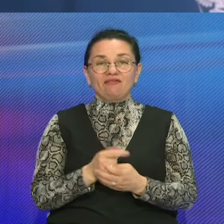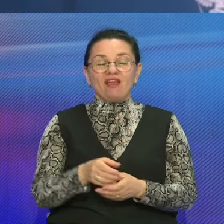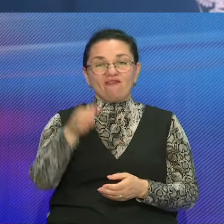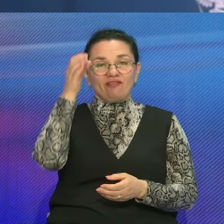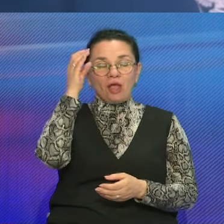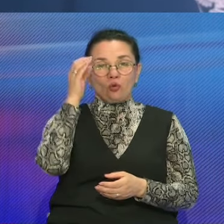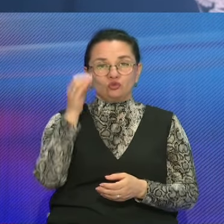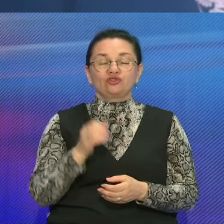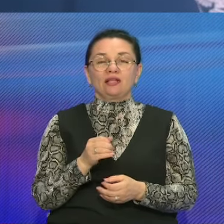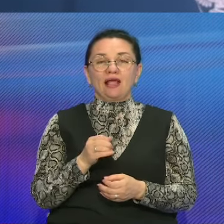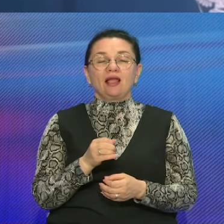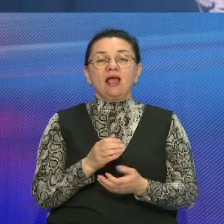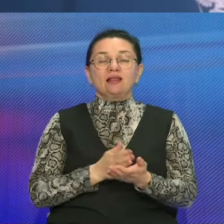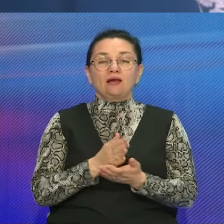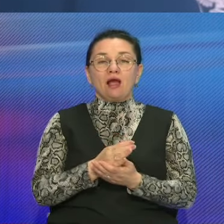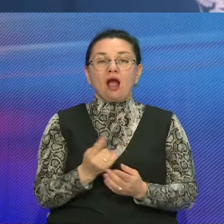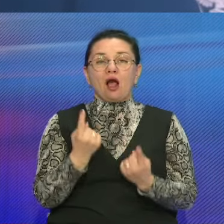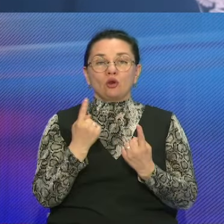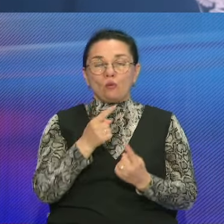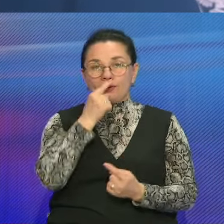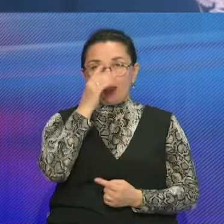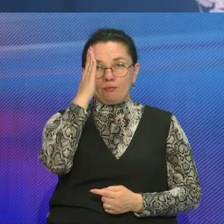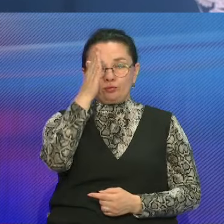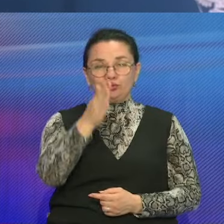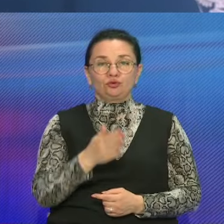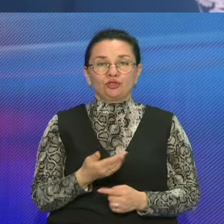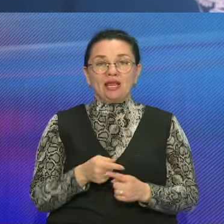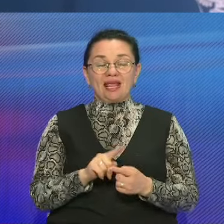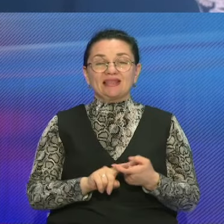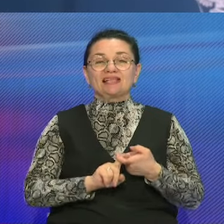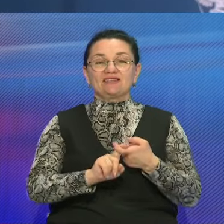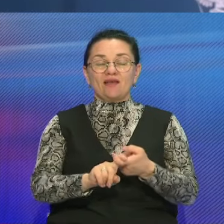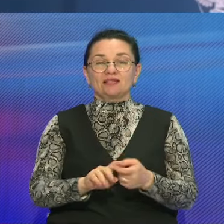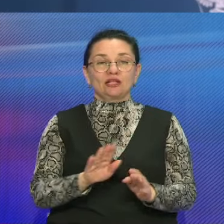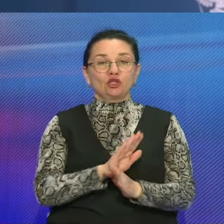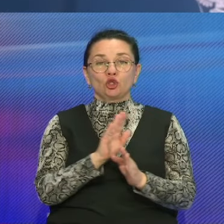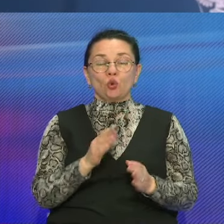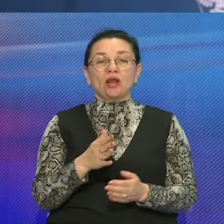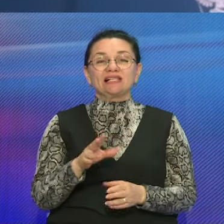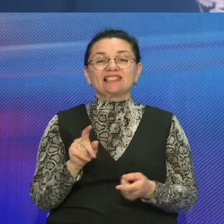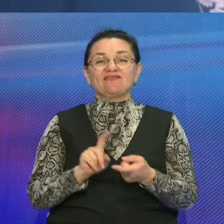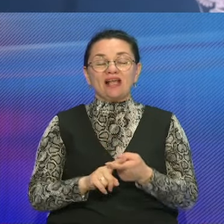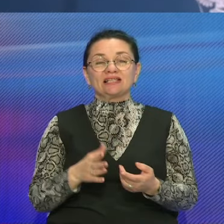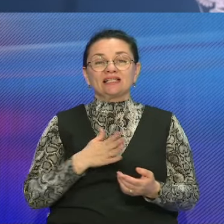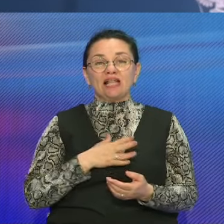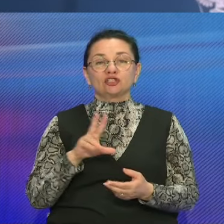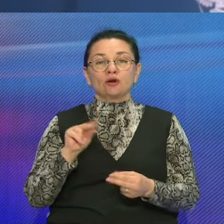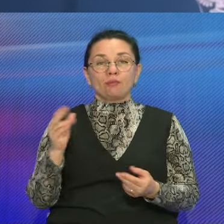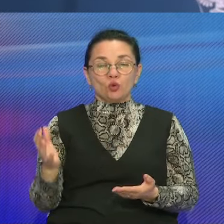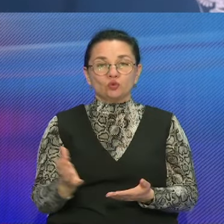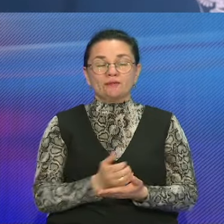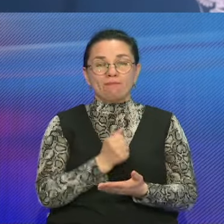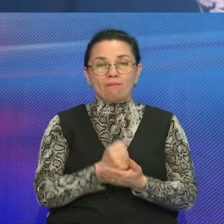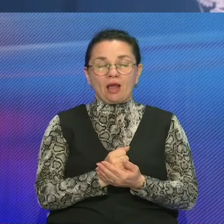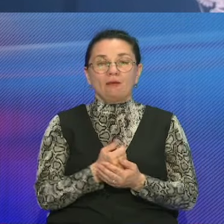сфере очень большое будущее. Тем более это связано не только с нашими успехами в отдельных таких